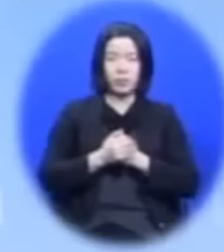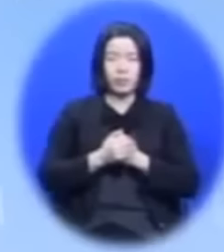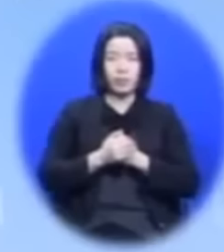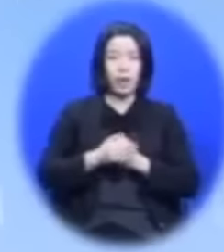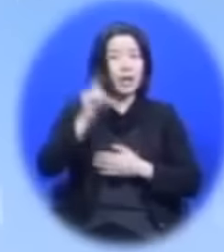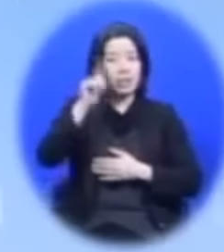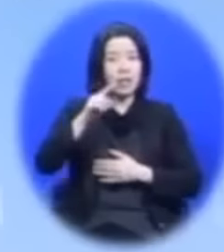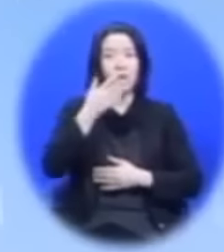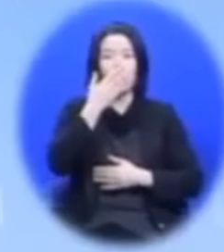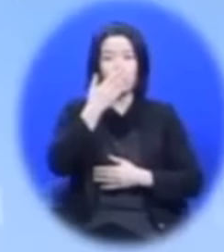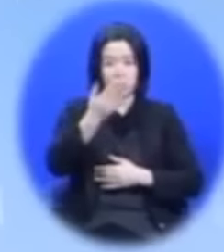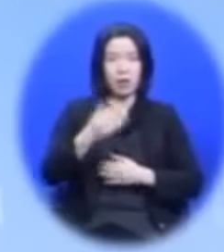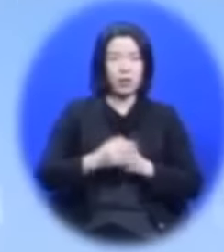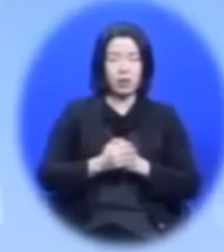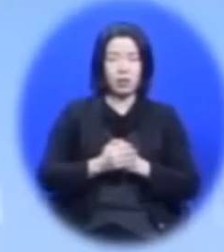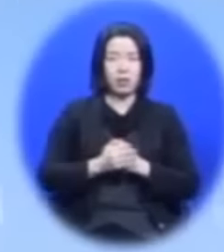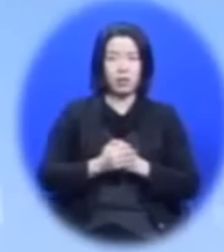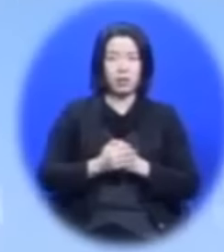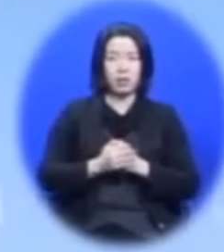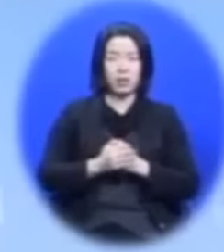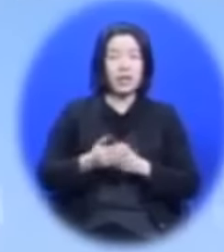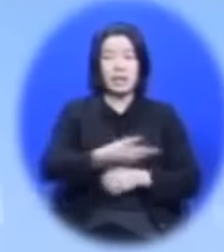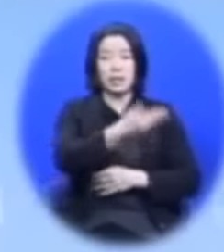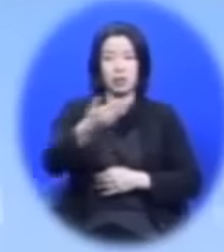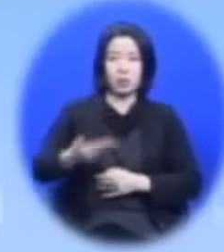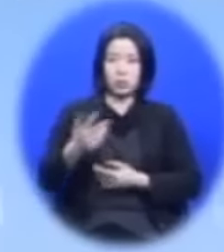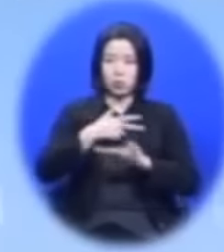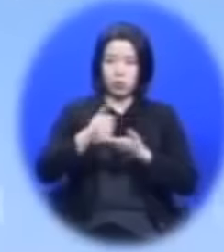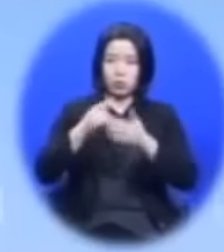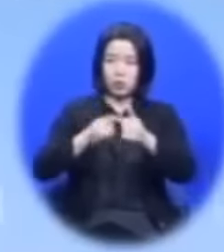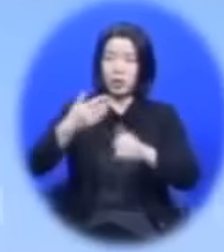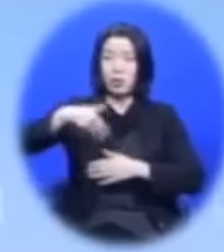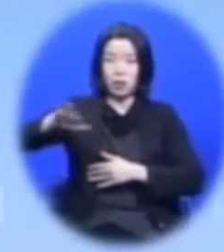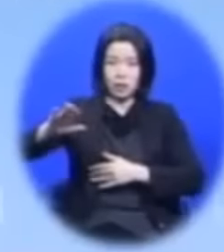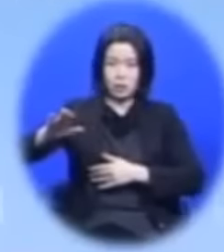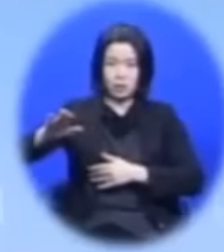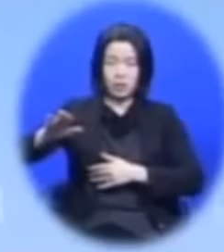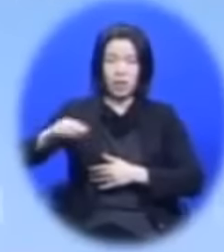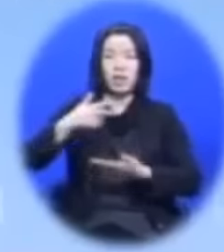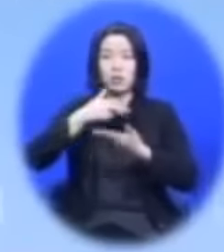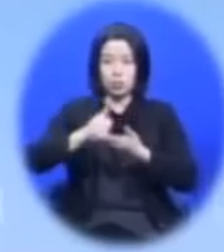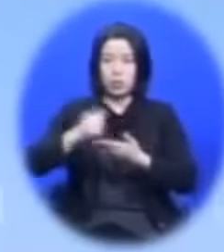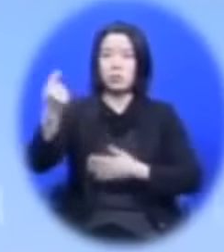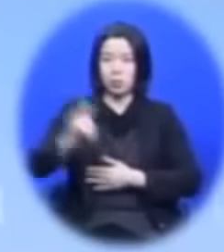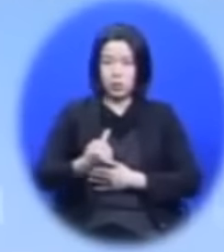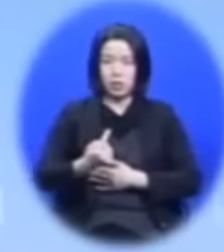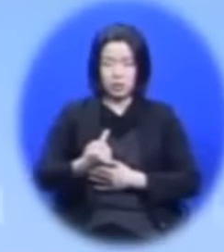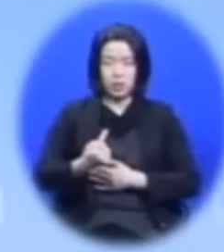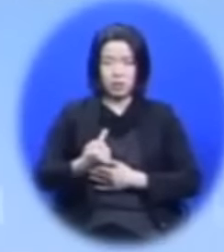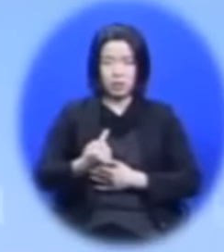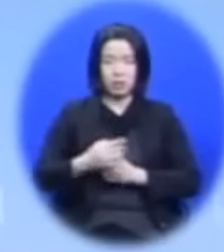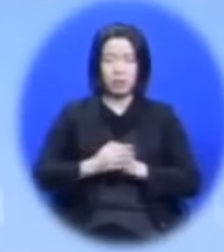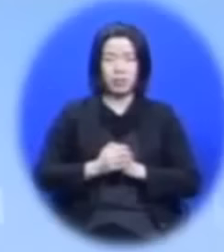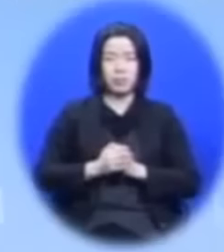내일 오실 수 있어요. 여러분이 주님께로 가실지, 주님이 오실지